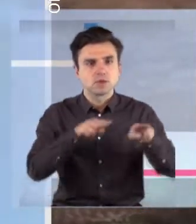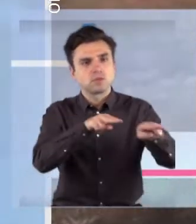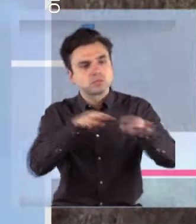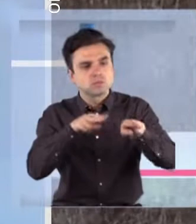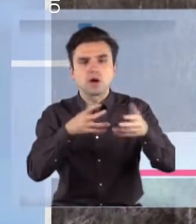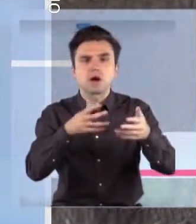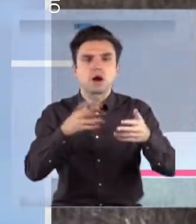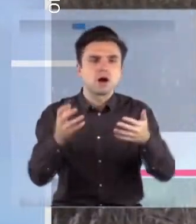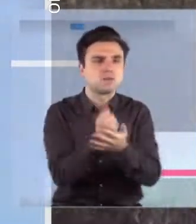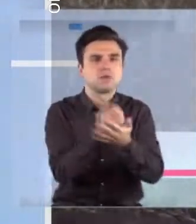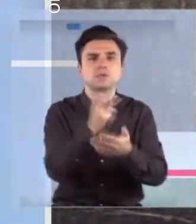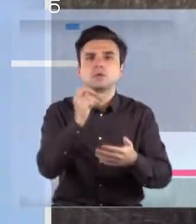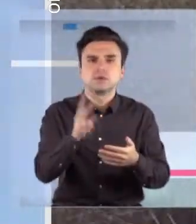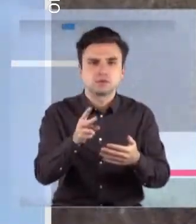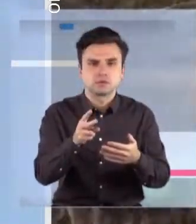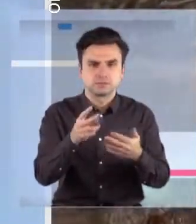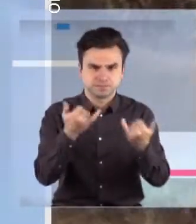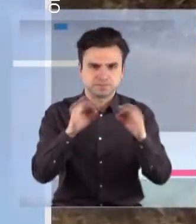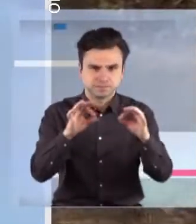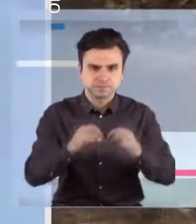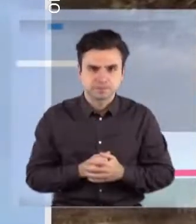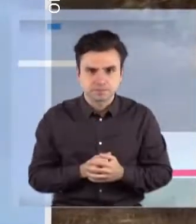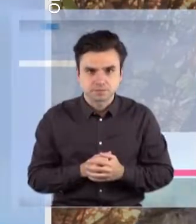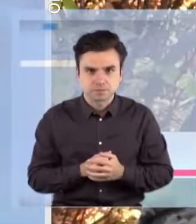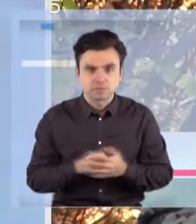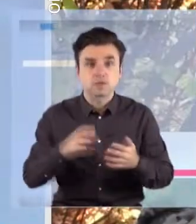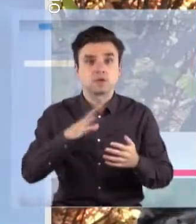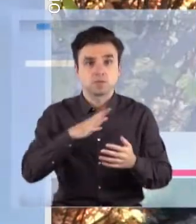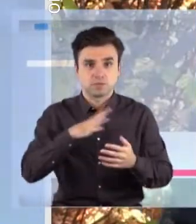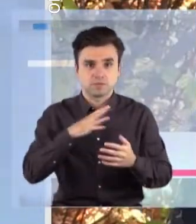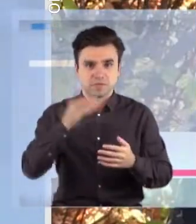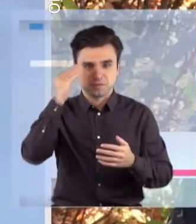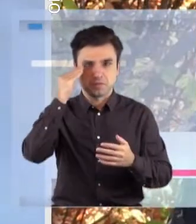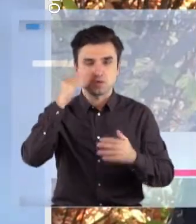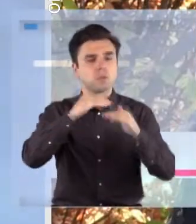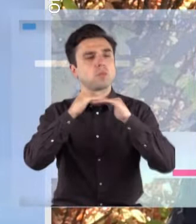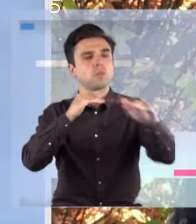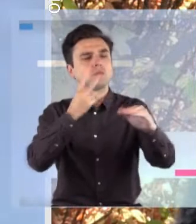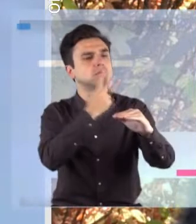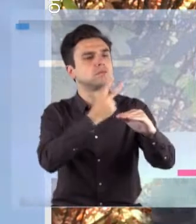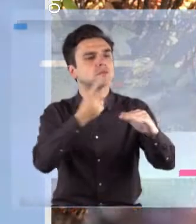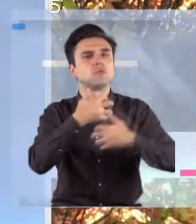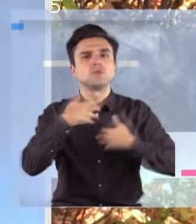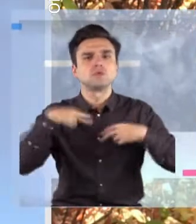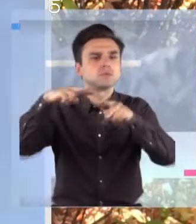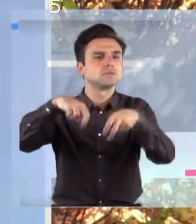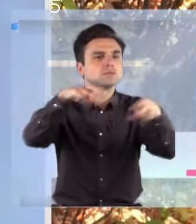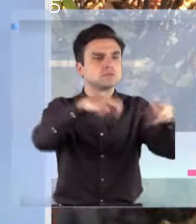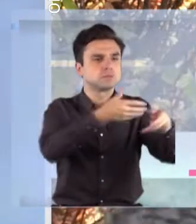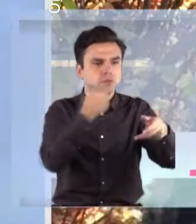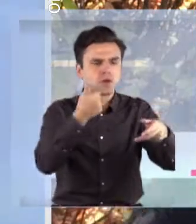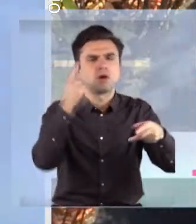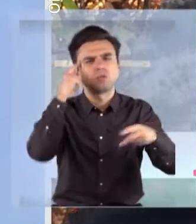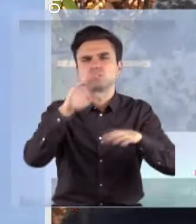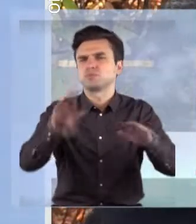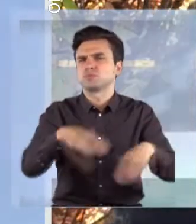Зброю до готовності або у чому секрети вдалого полювання? Есть, допустим, ошибочное впечатление, что если вот вышел, посмотрел на поле